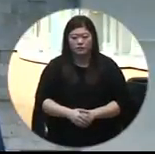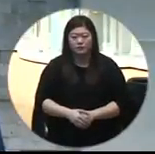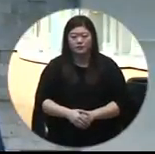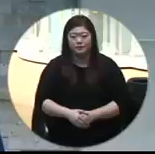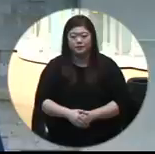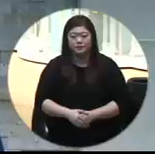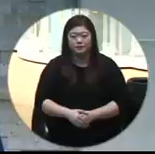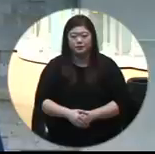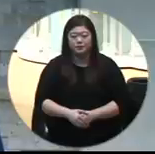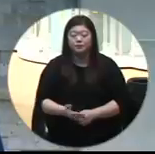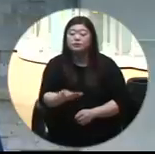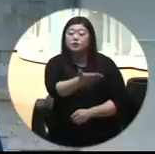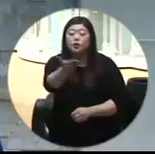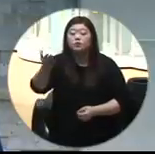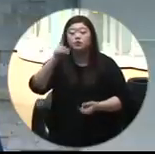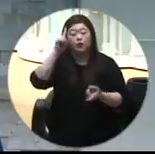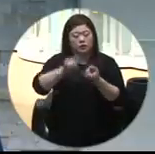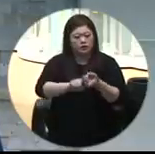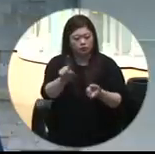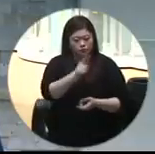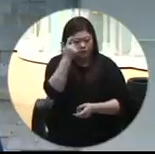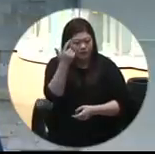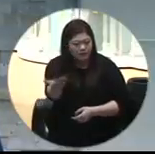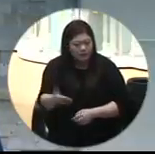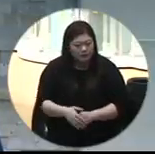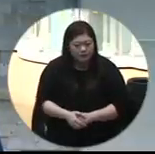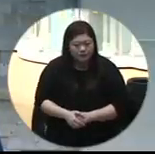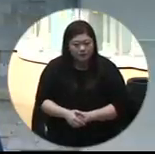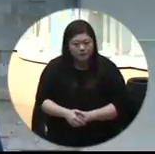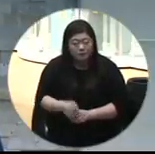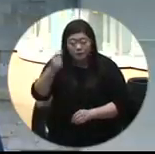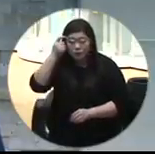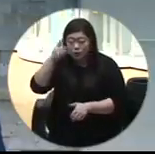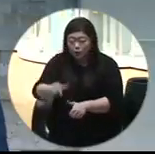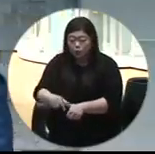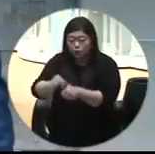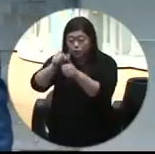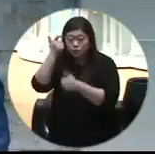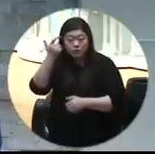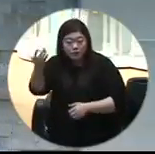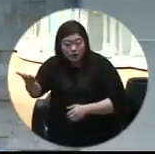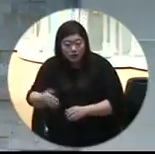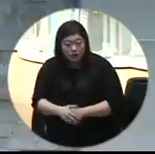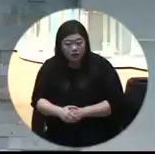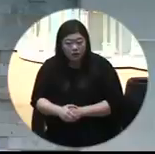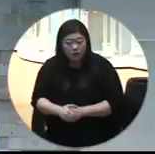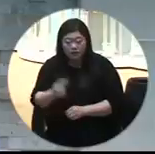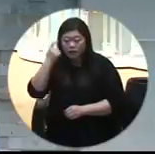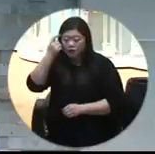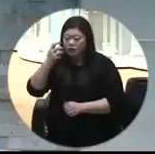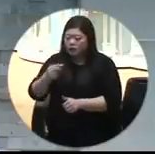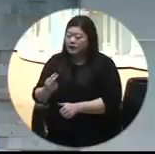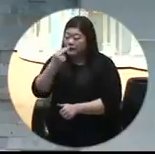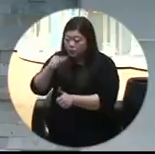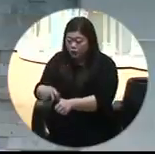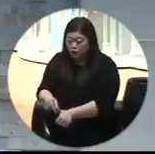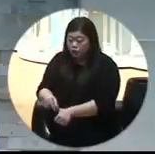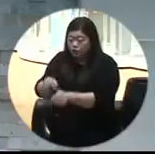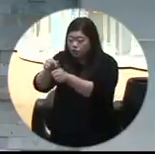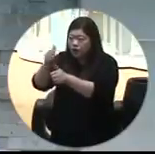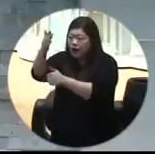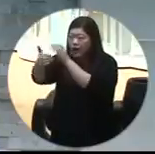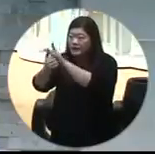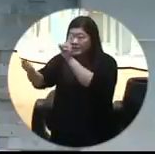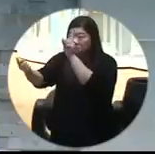여러분의 관심은 지금 어디에 있습니까? 한 영혼, 생명 살리는, 죽기로 돌아가게